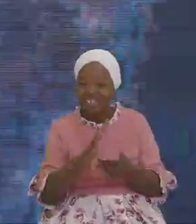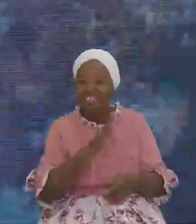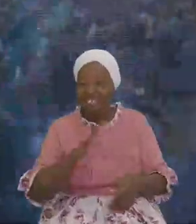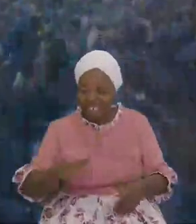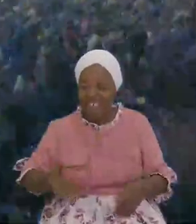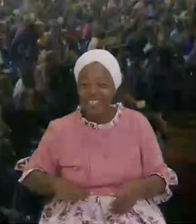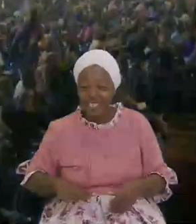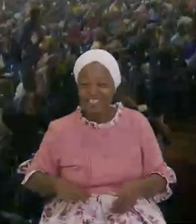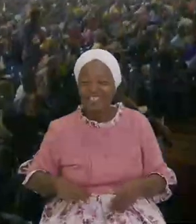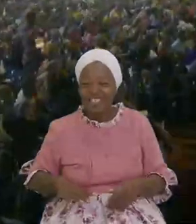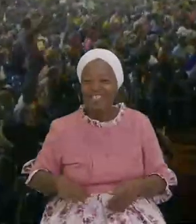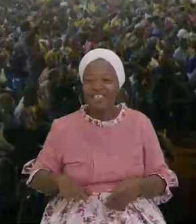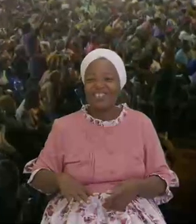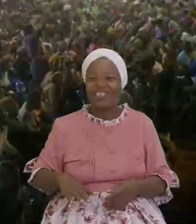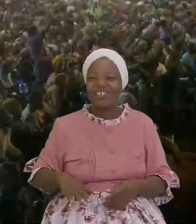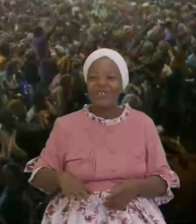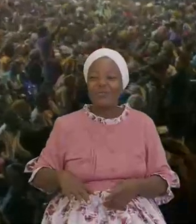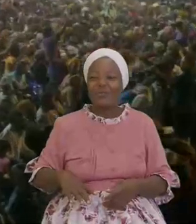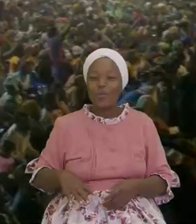c'est le Seigneur Jésus-Christ.